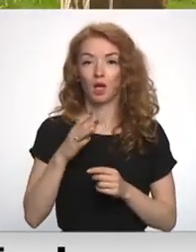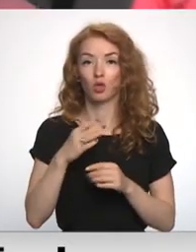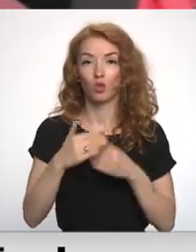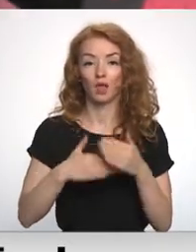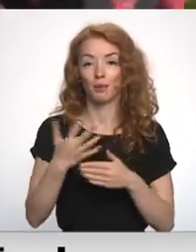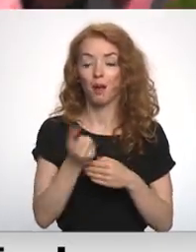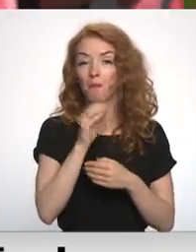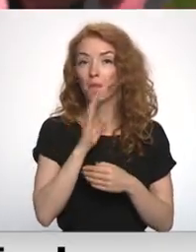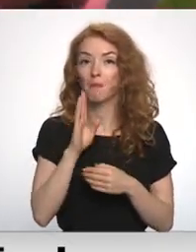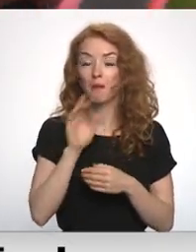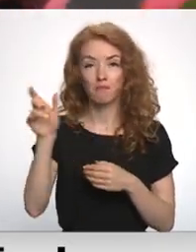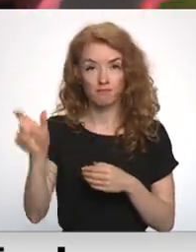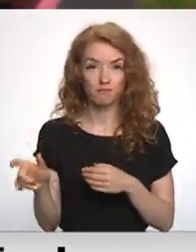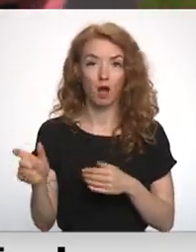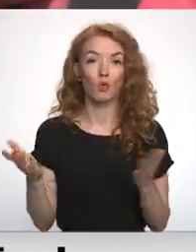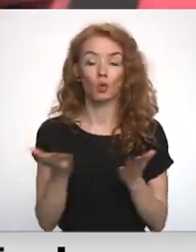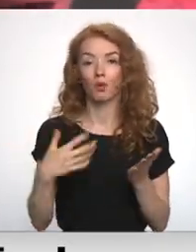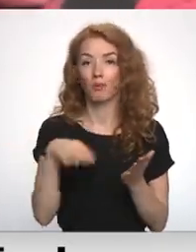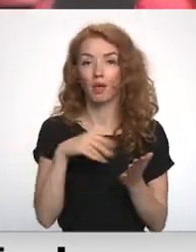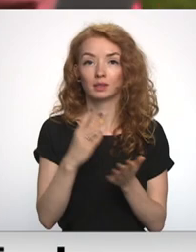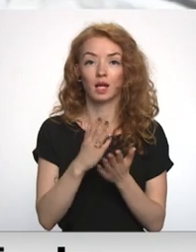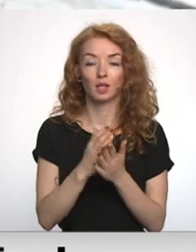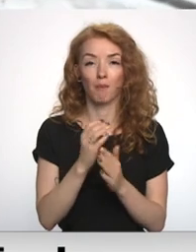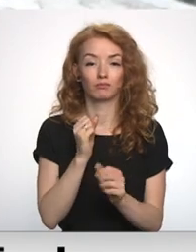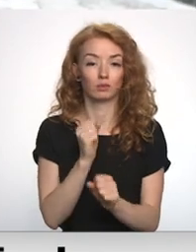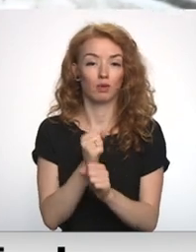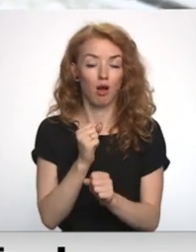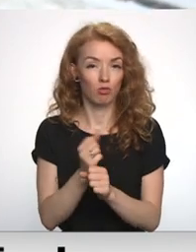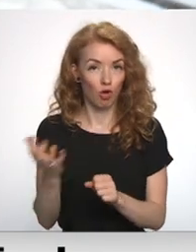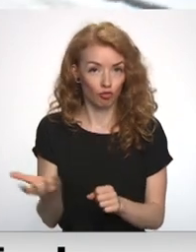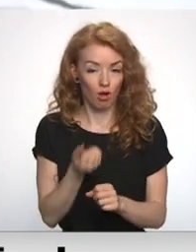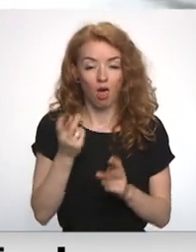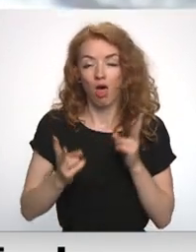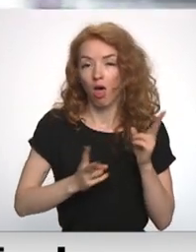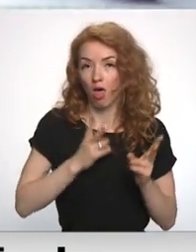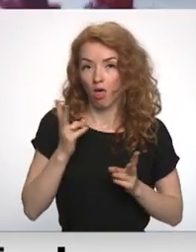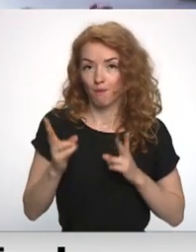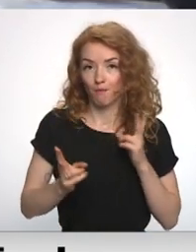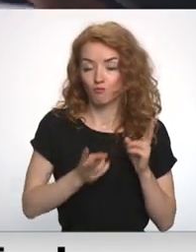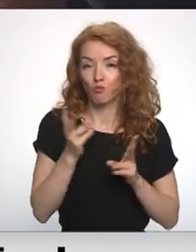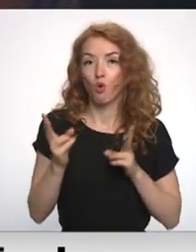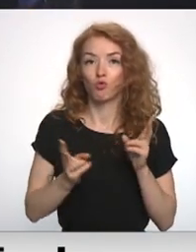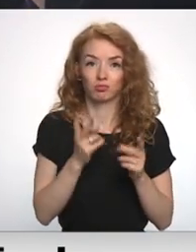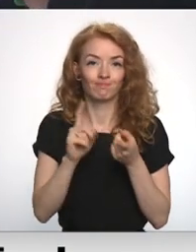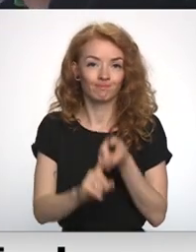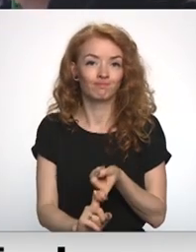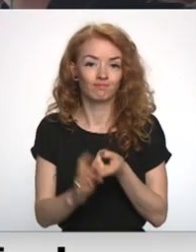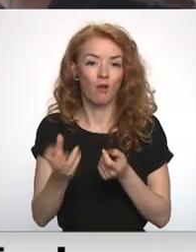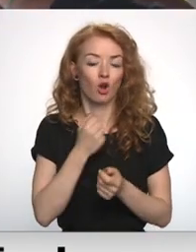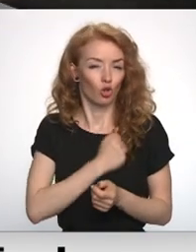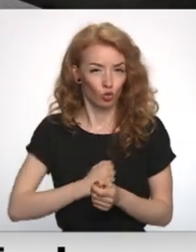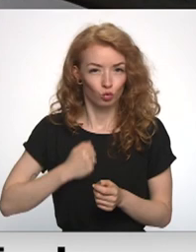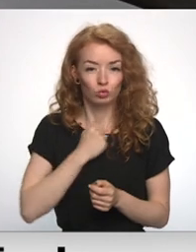mamām, kur esam strādājuši ar emocijām, kas ir saistīts ar